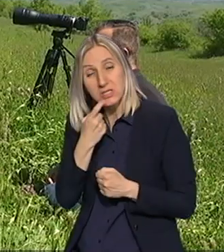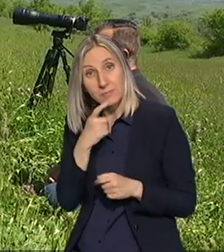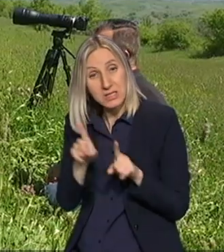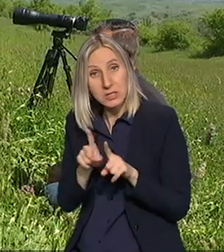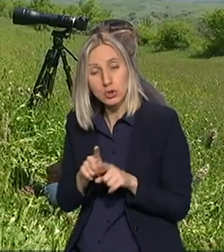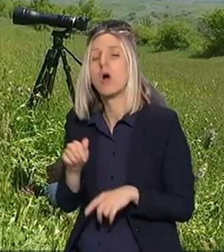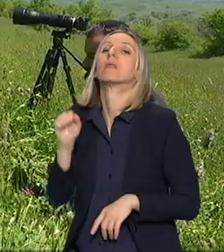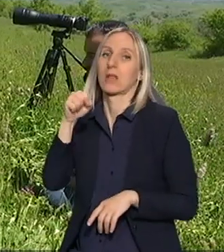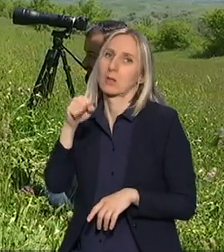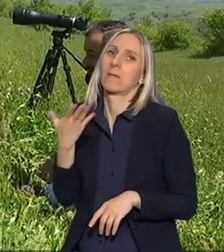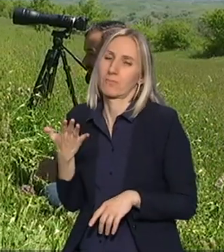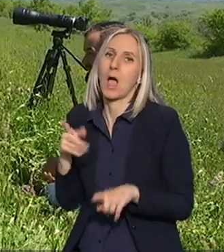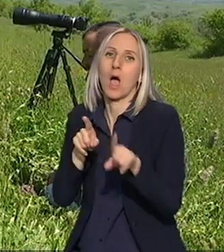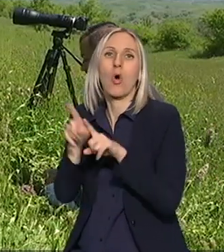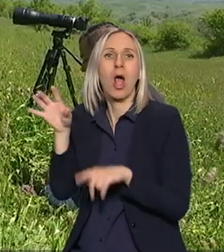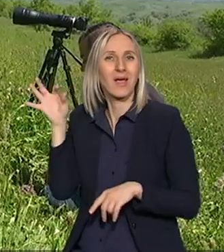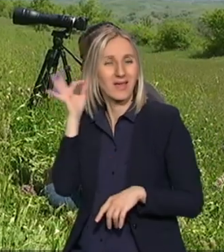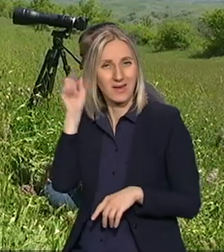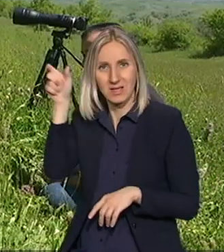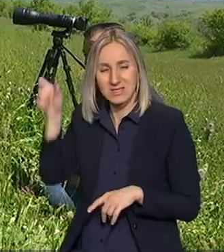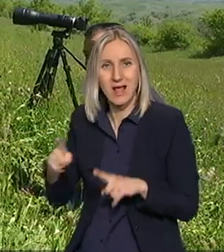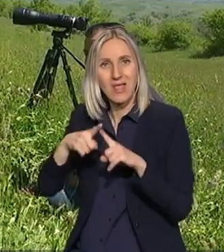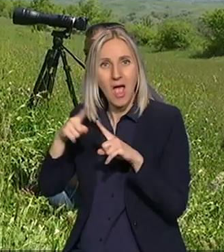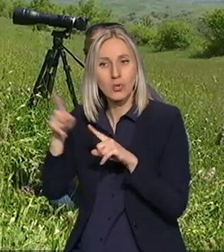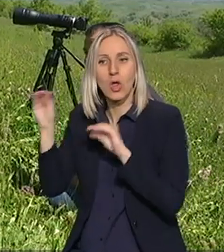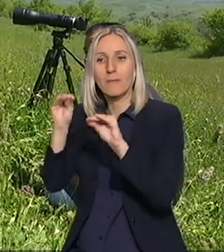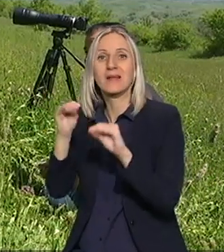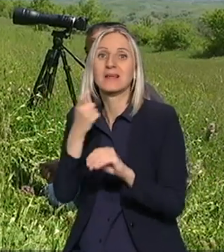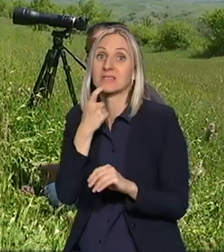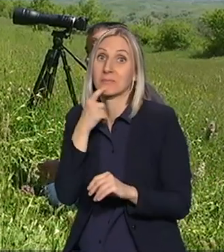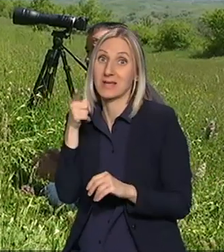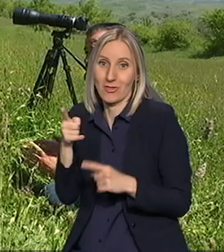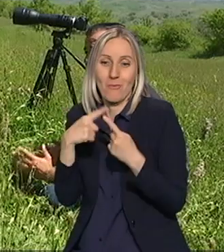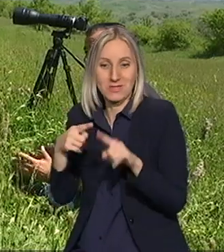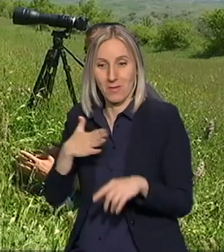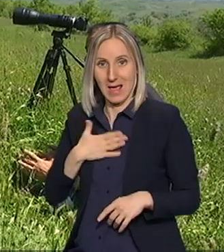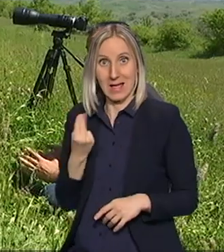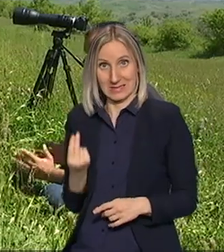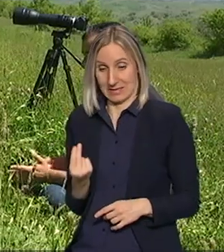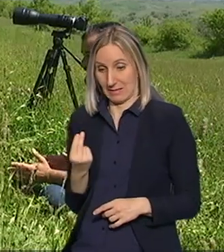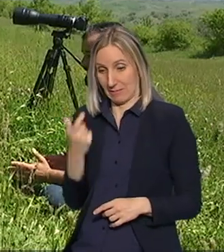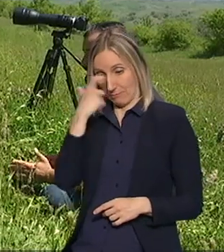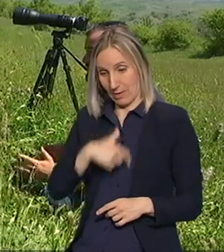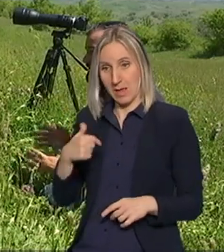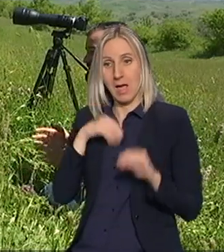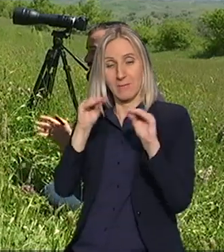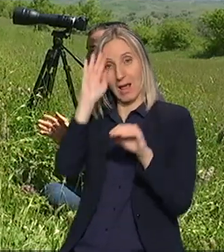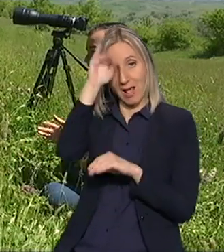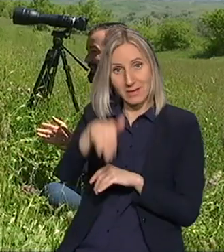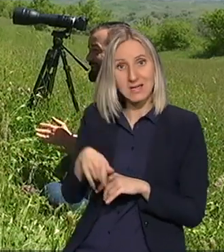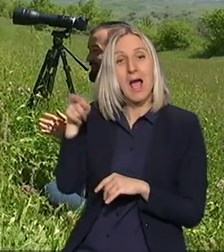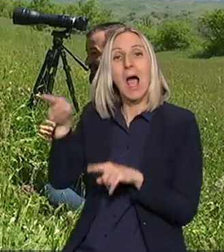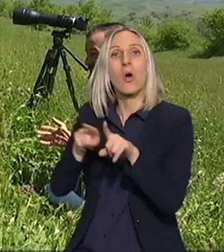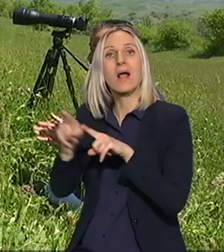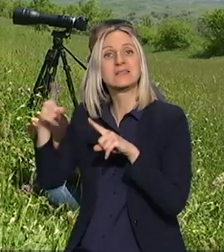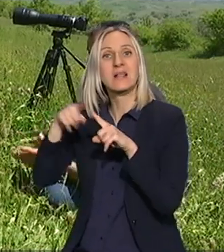Koleginica Teuta predaje srpski jezik. Da. Mislim da smo i po tome specifični što ja kao Srbin predajem albanski, a koleginica Teuta